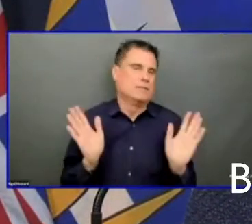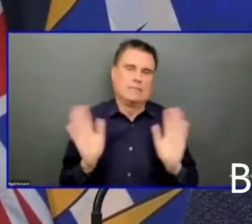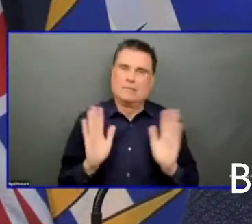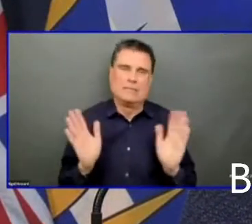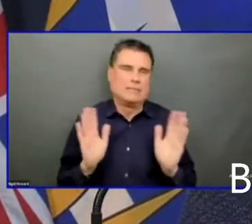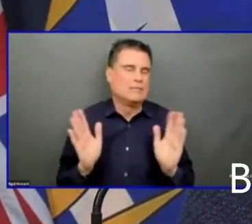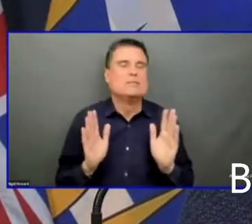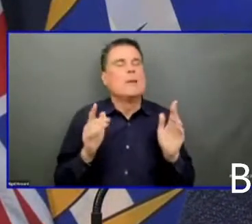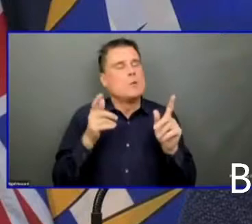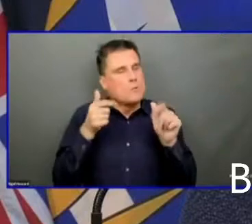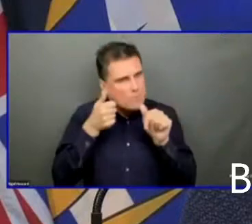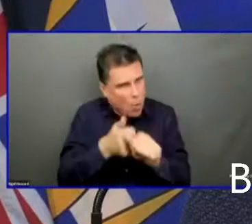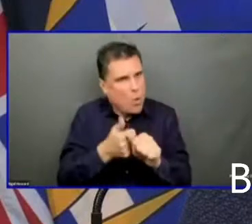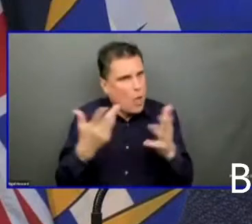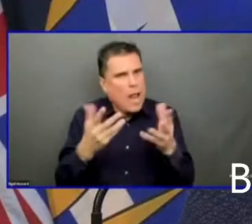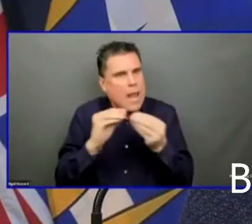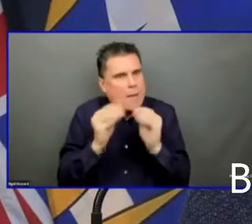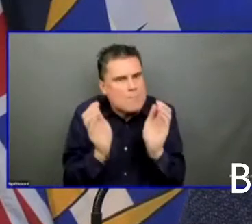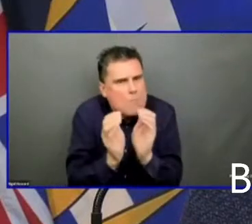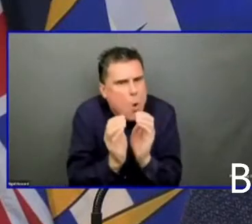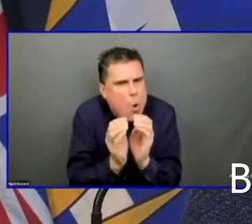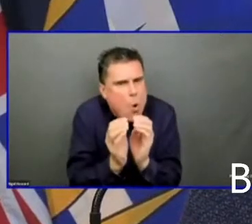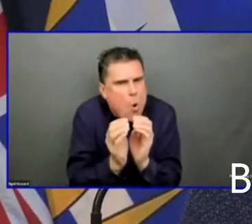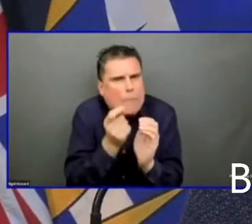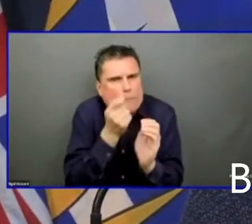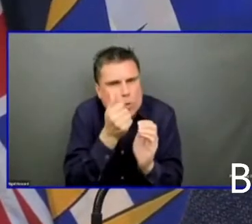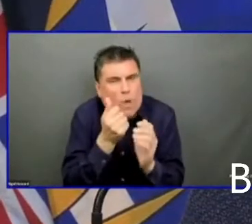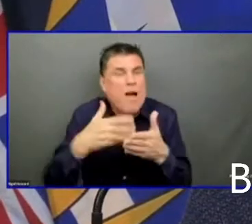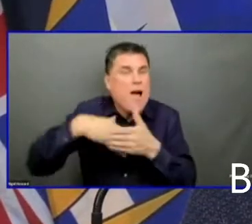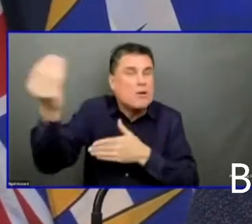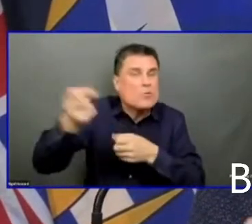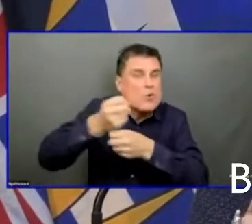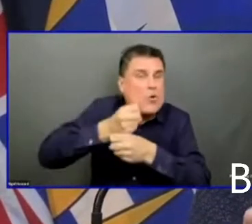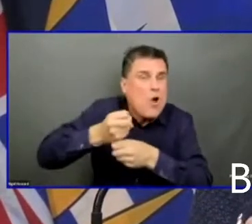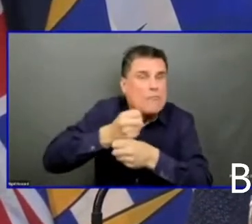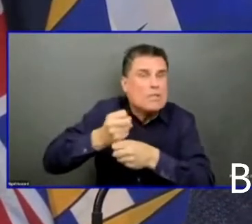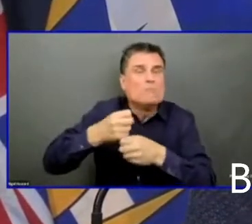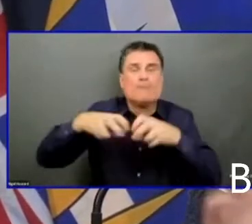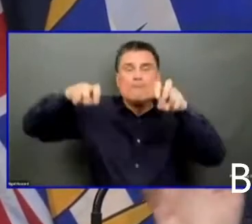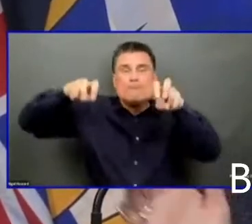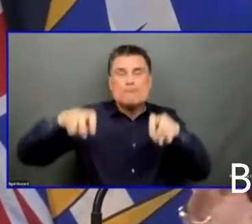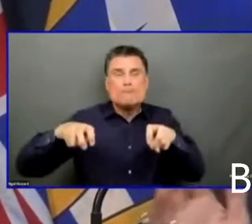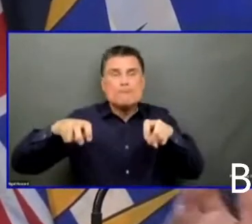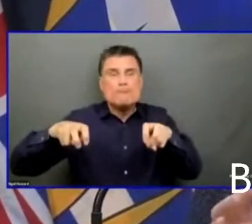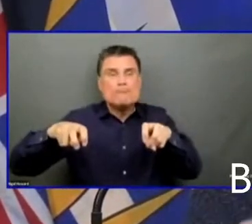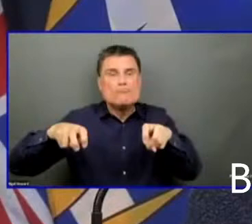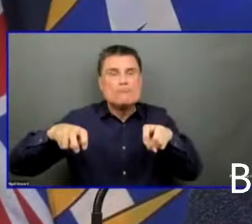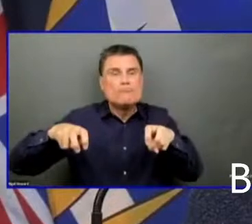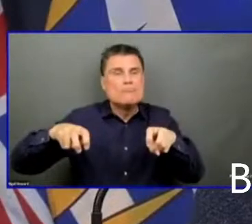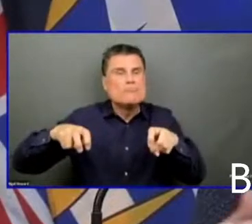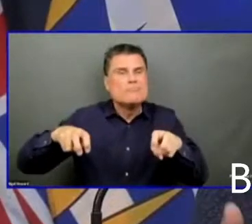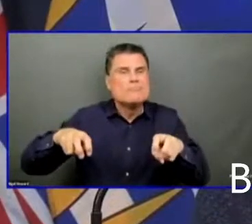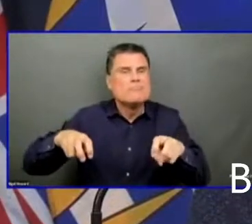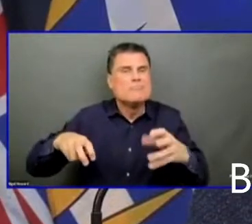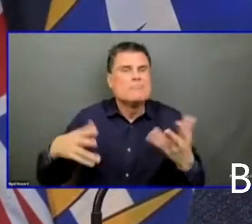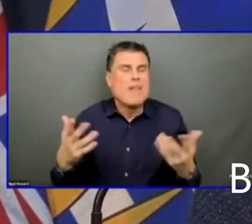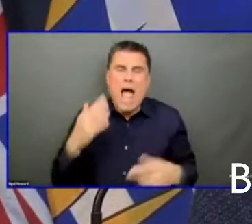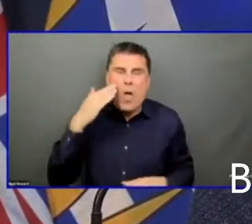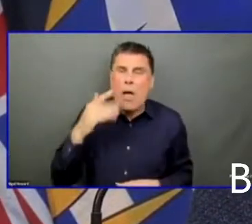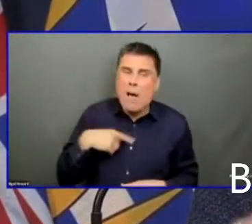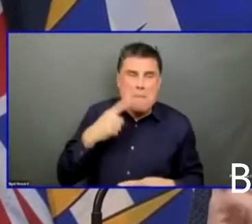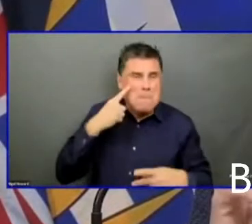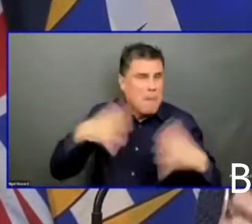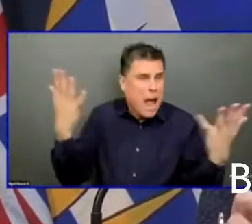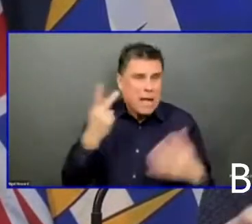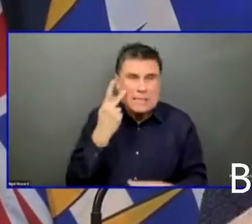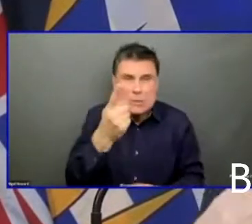我们现在还是大家在室外长凳里边晒呀晒晒，喝喝咖啡呀这个是我们鼓励的，